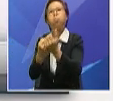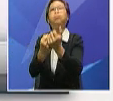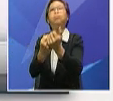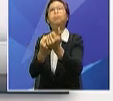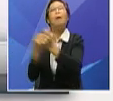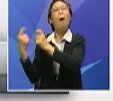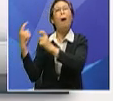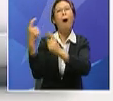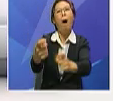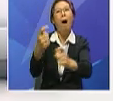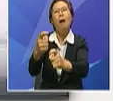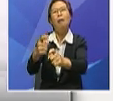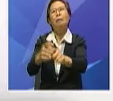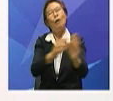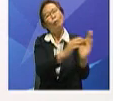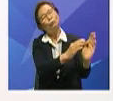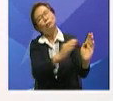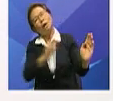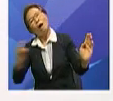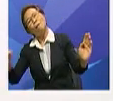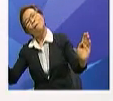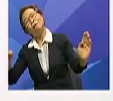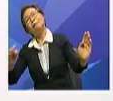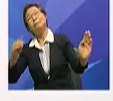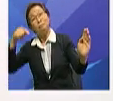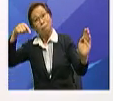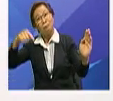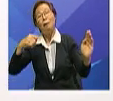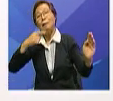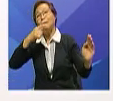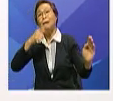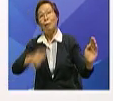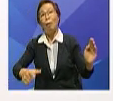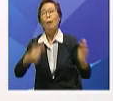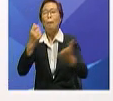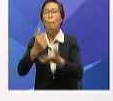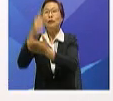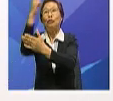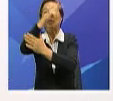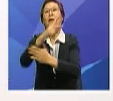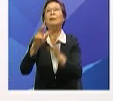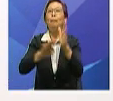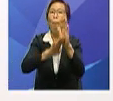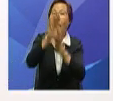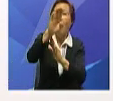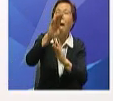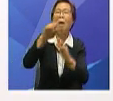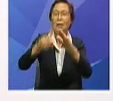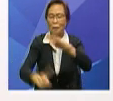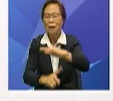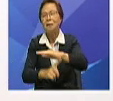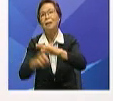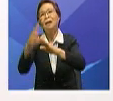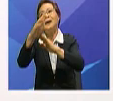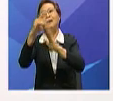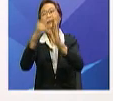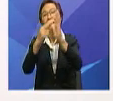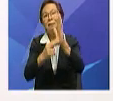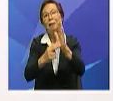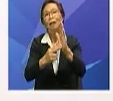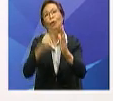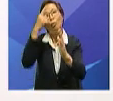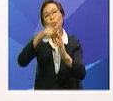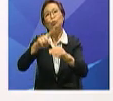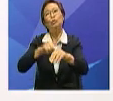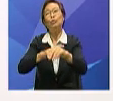dicurahkan sama ini dalam membantu kerajaan mau jayakan perbagai dasar dan program pembangunan demi masa depan Nation yang